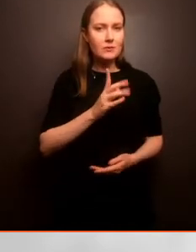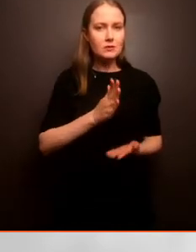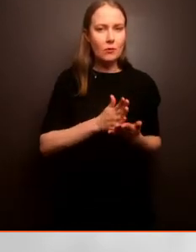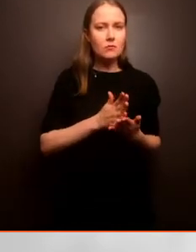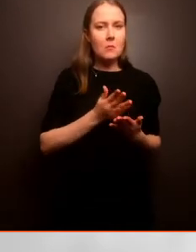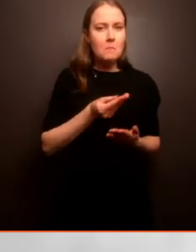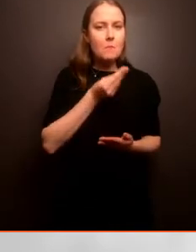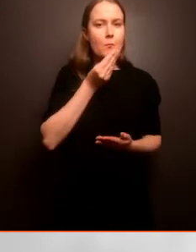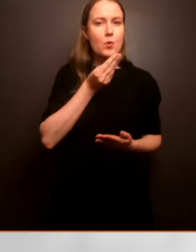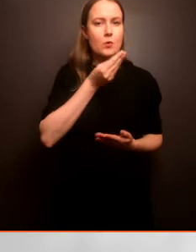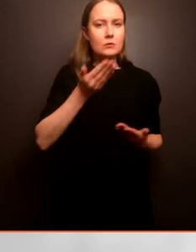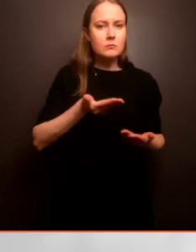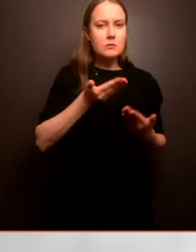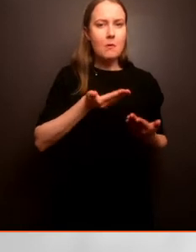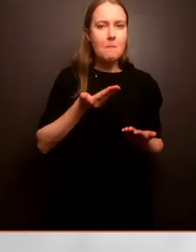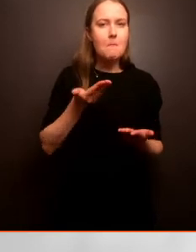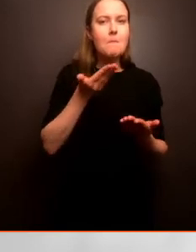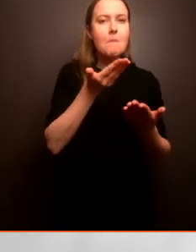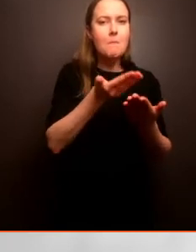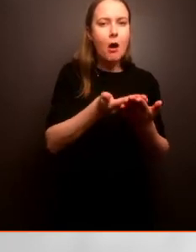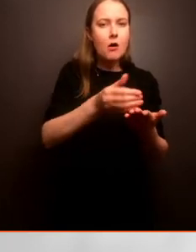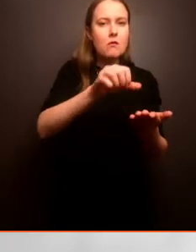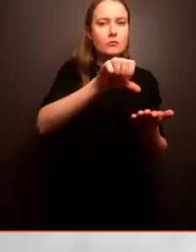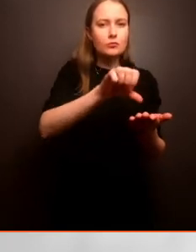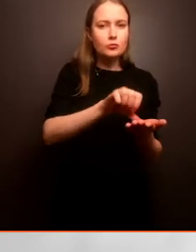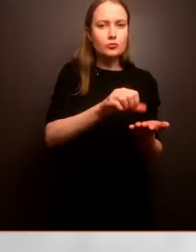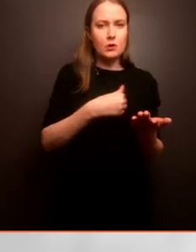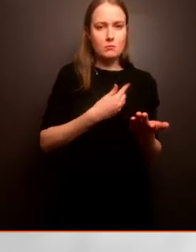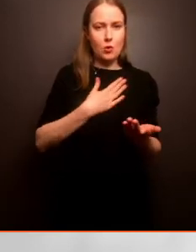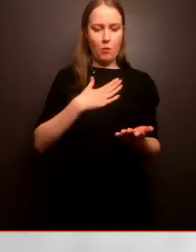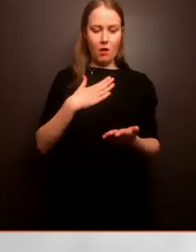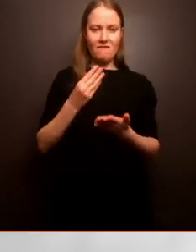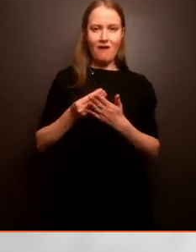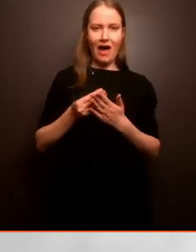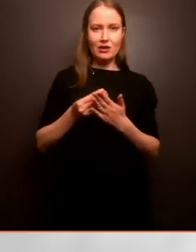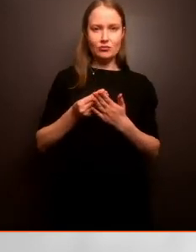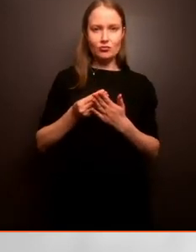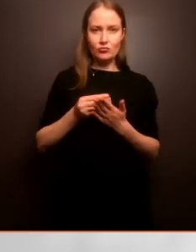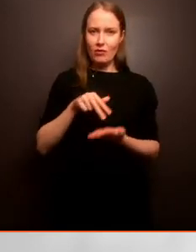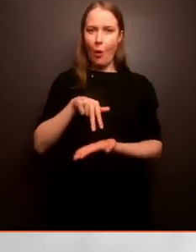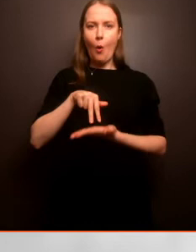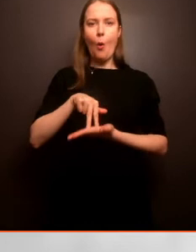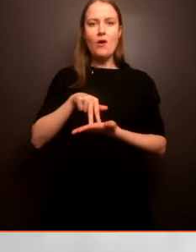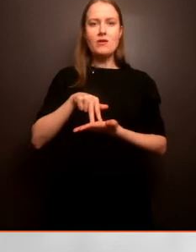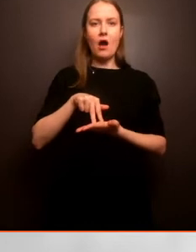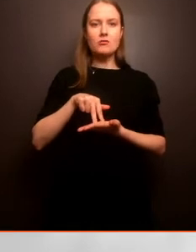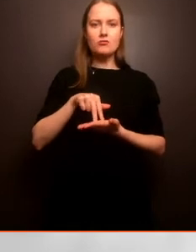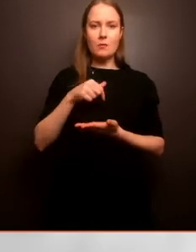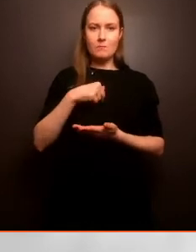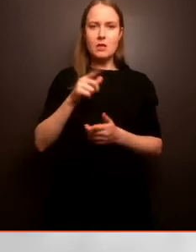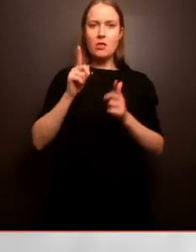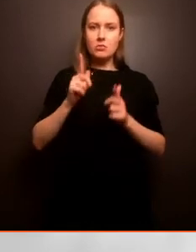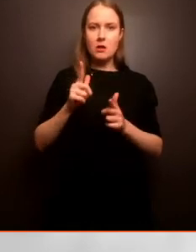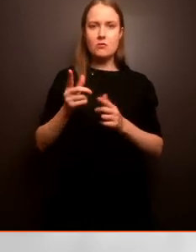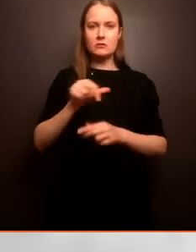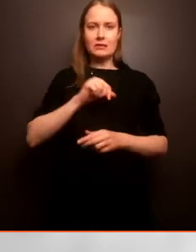panustada, minu väärtused, minu hoiakud ja kõik see, mida ma olen valmis omandama, tegelikult moodustavad tulevikus